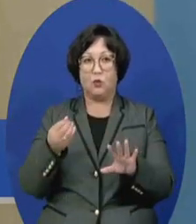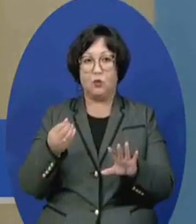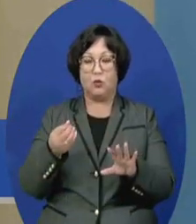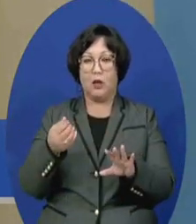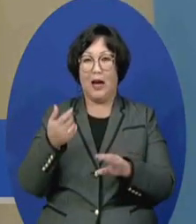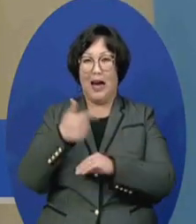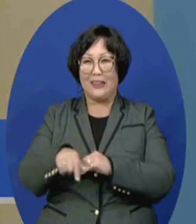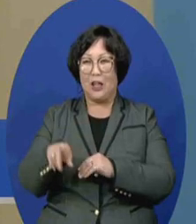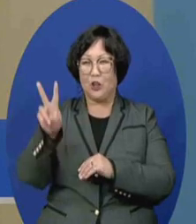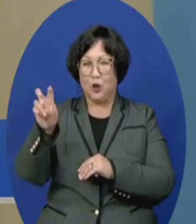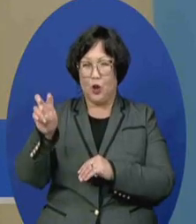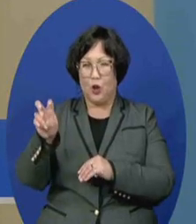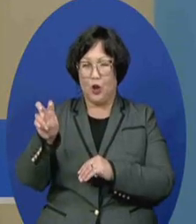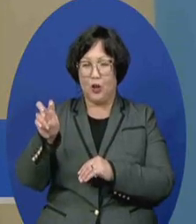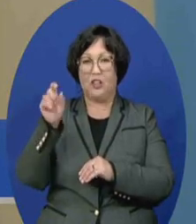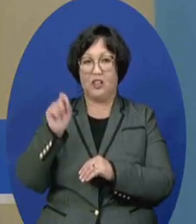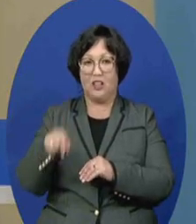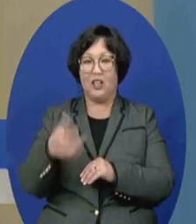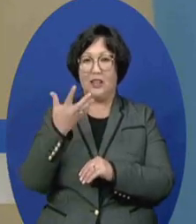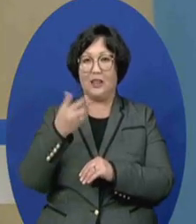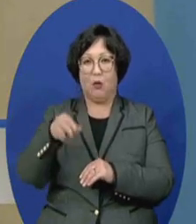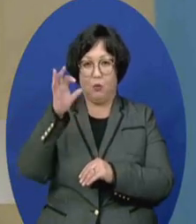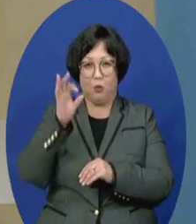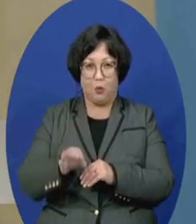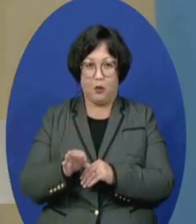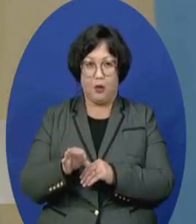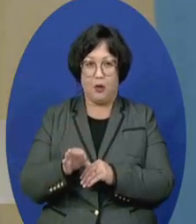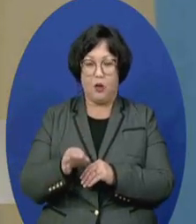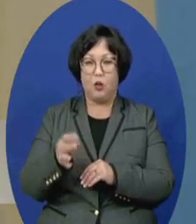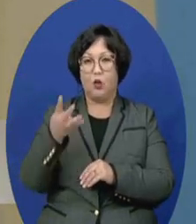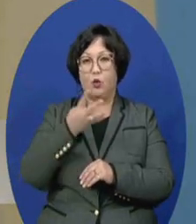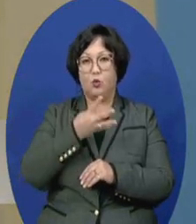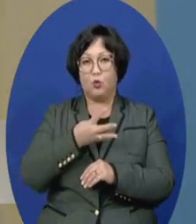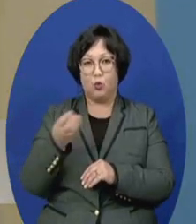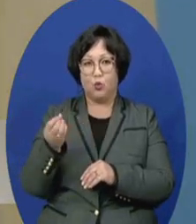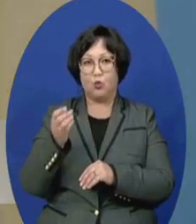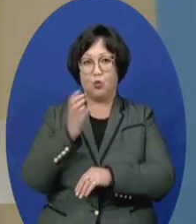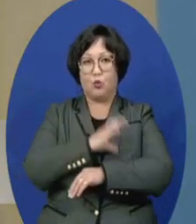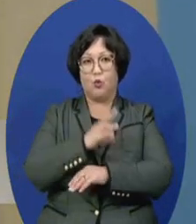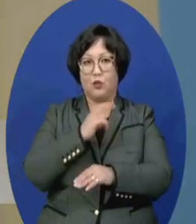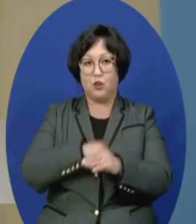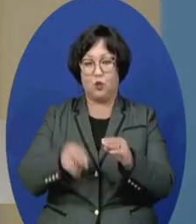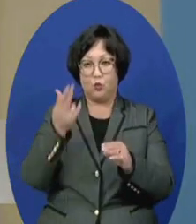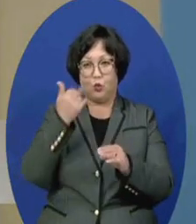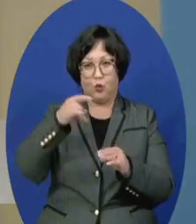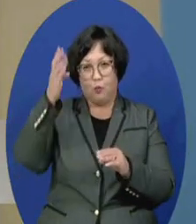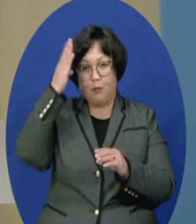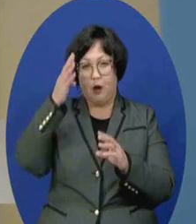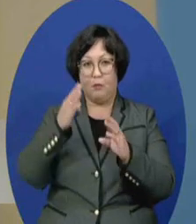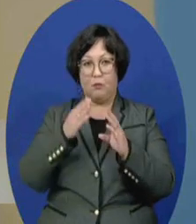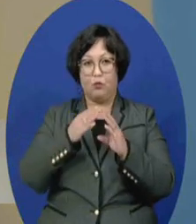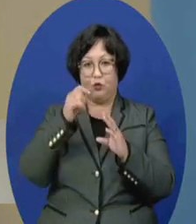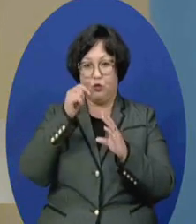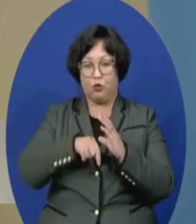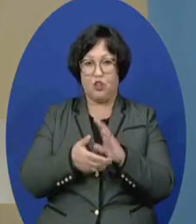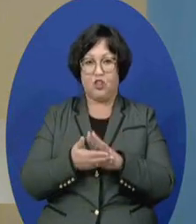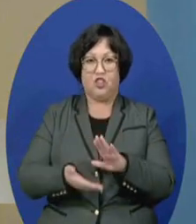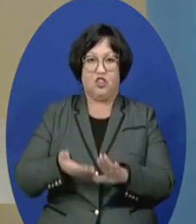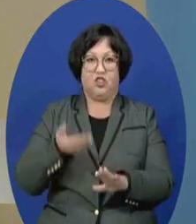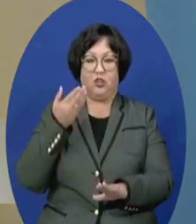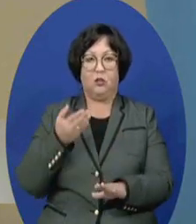сургууль зөвхөн нөхөн жирлэнтэй сургууль цэцэрлэгүүд байгаа. Энэ 50% энэ жил бид нар 400 гаруй сургууль цэцэрлэг дотор байрыг одоо ариун цэврийн орчин